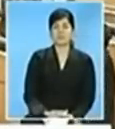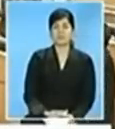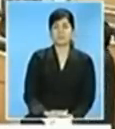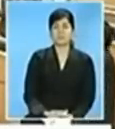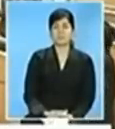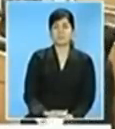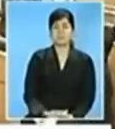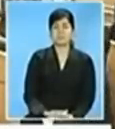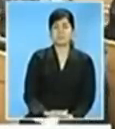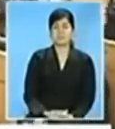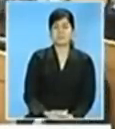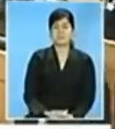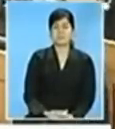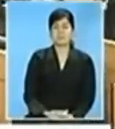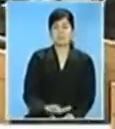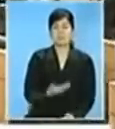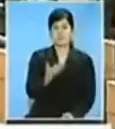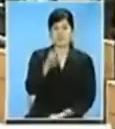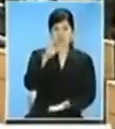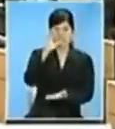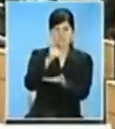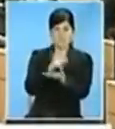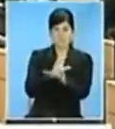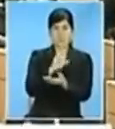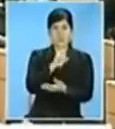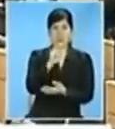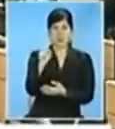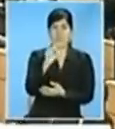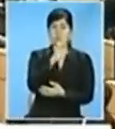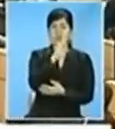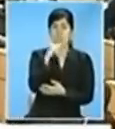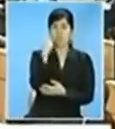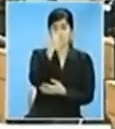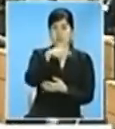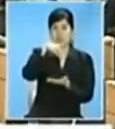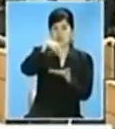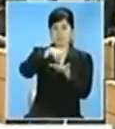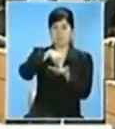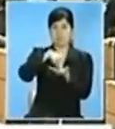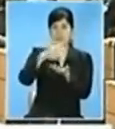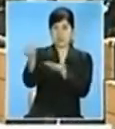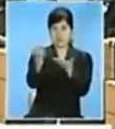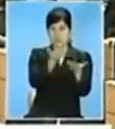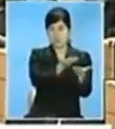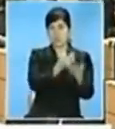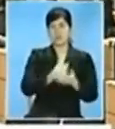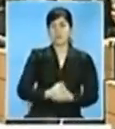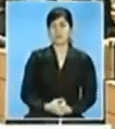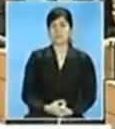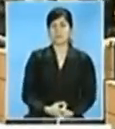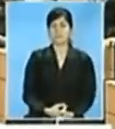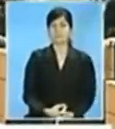ตำรวจรัฐสภาครับถ้าใครไม่นั่งให้นำตัวออกจากห้องประชุม